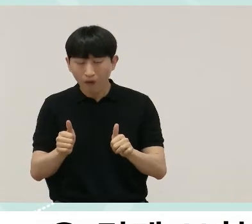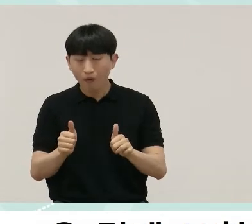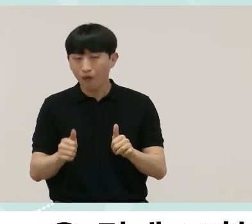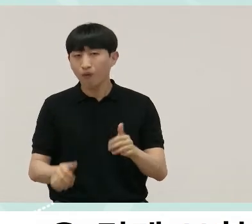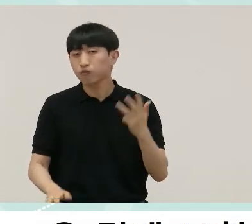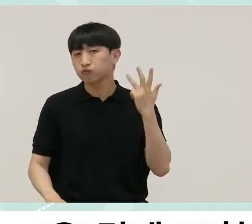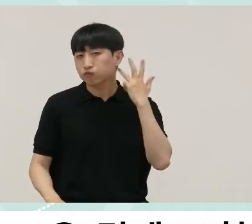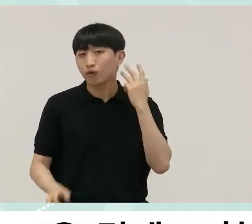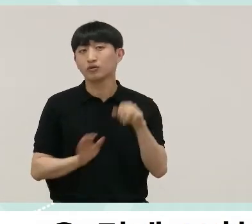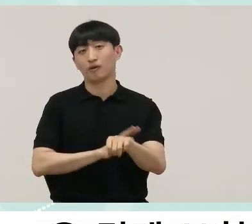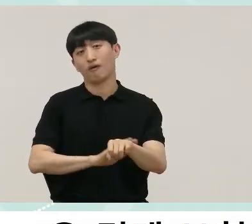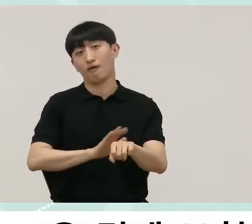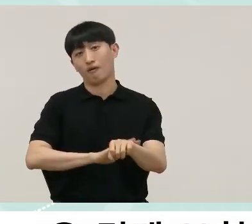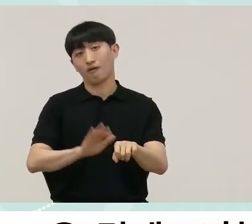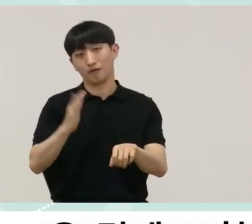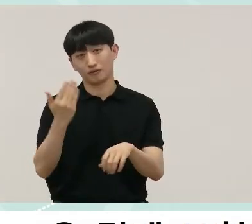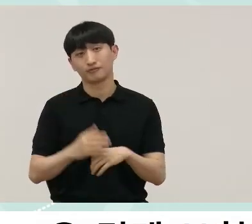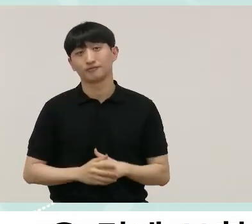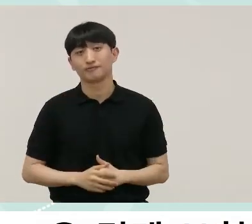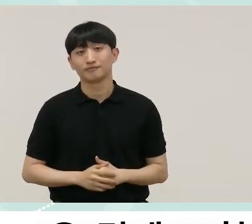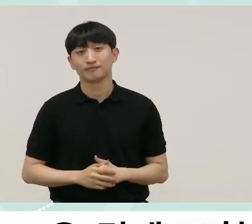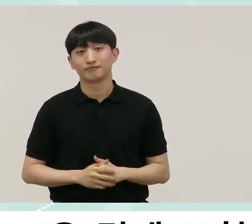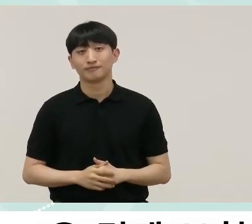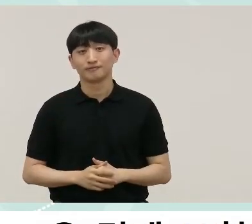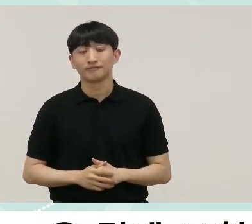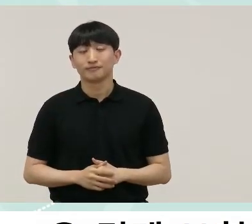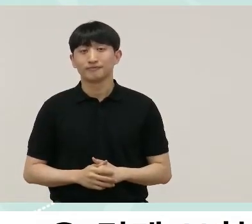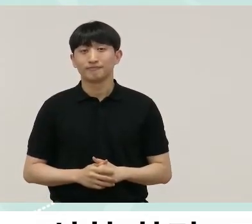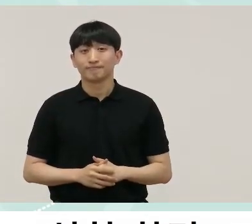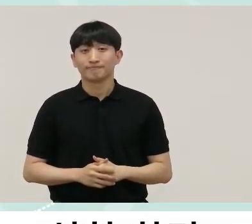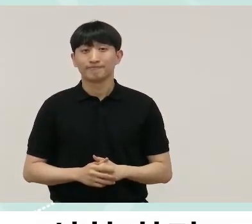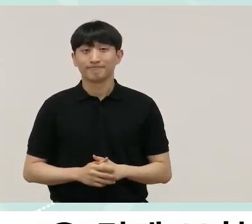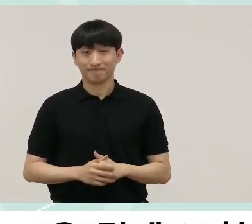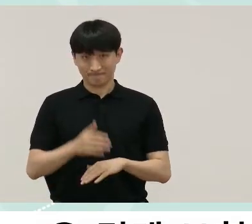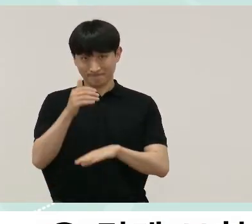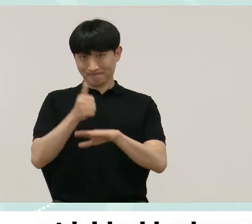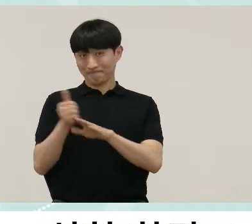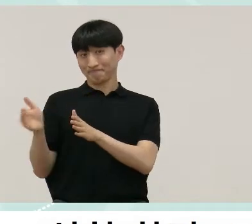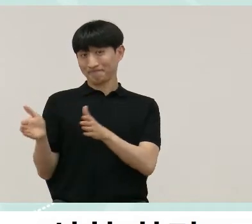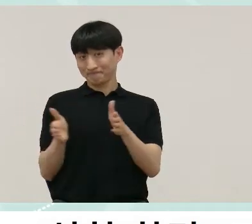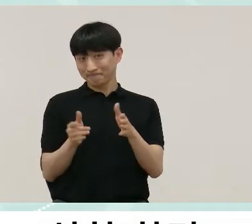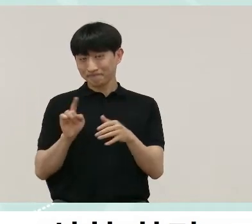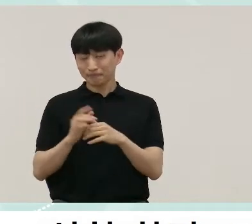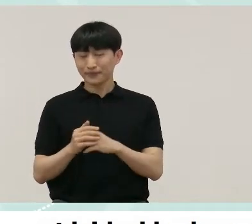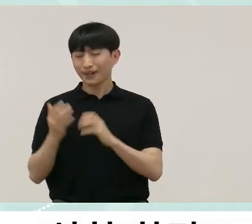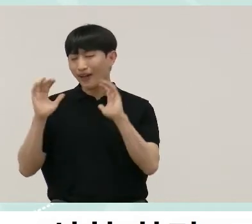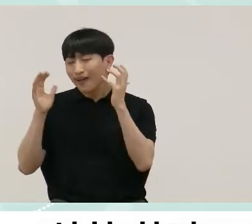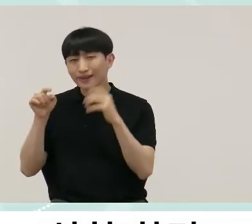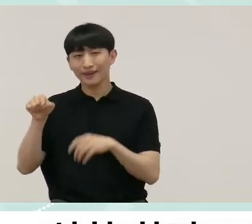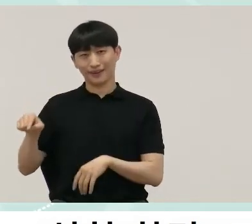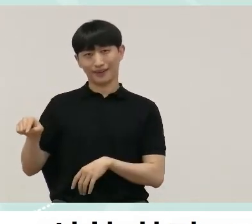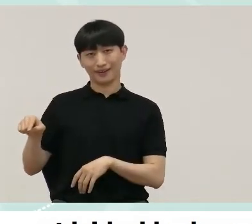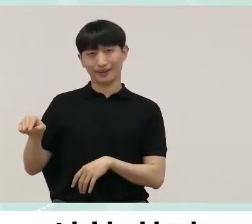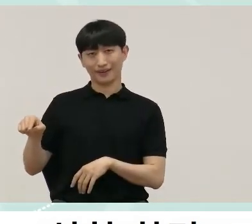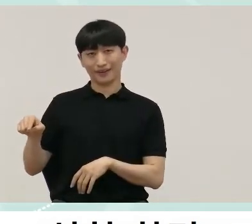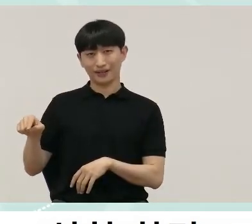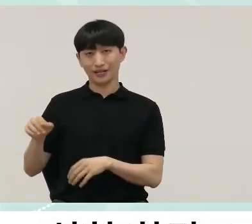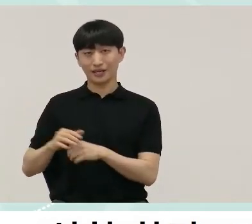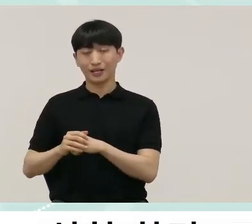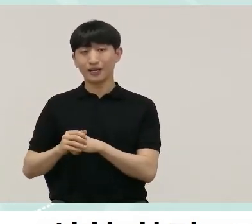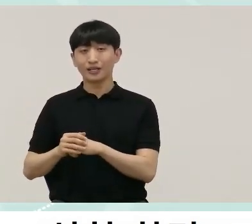높다라는 데이터입니다. 그래서 정리를 한번 해보면 소아인 경우에는 수술 간격이